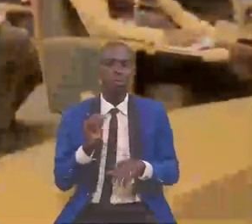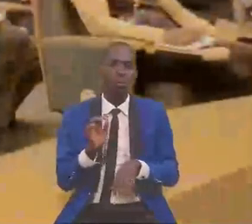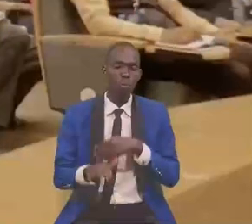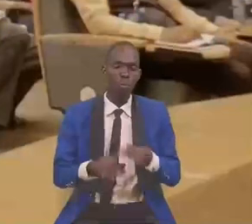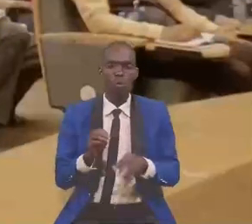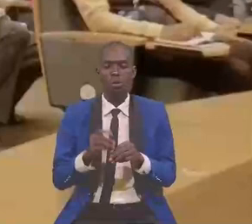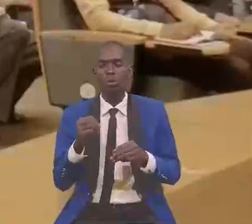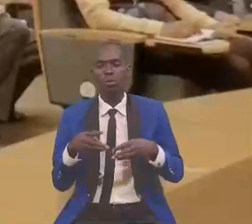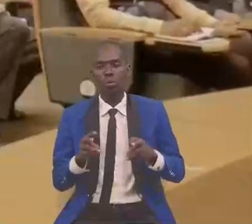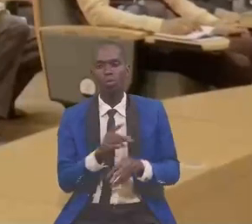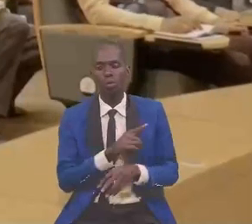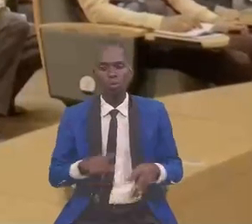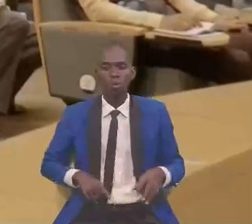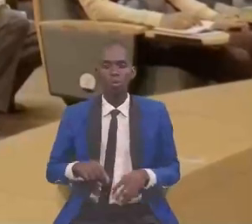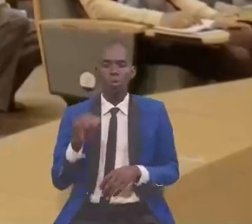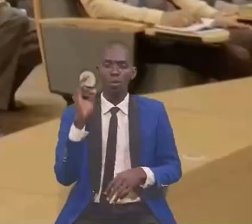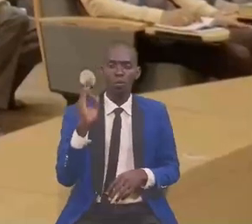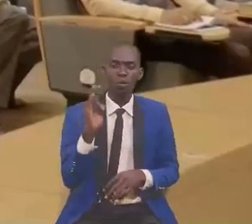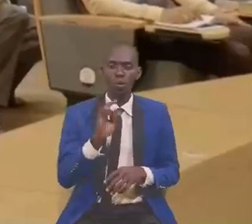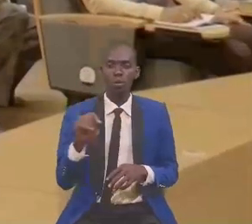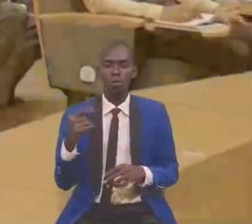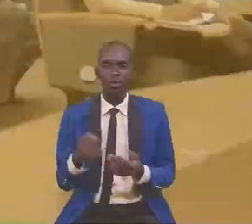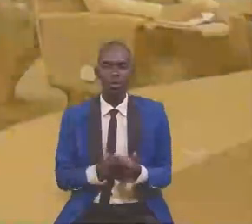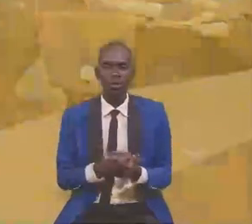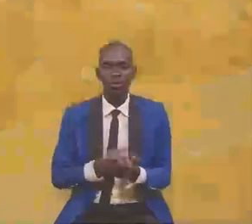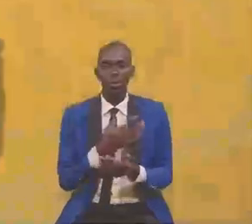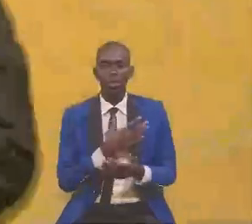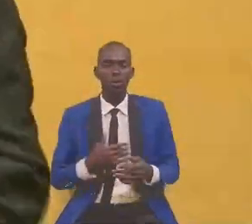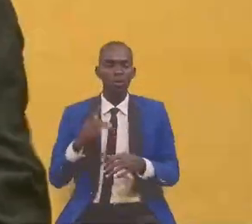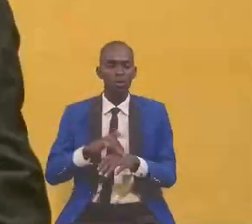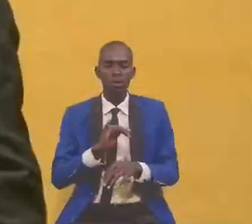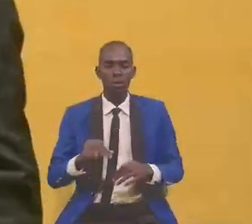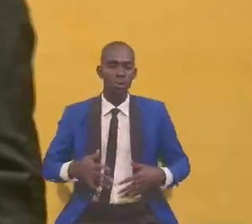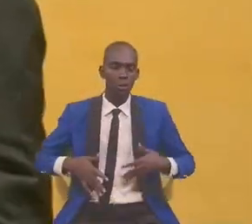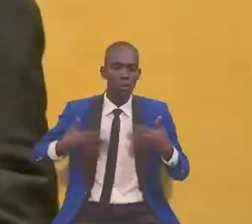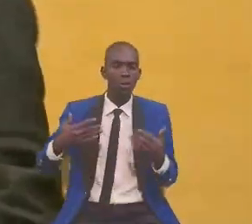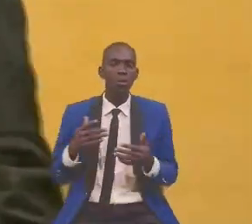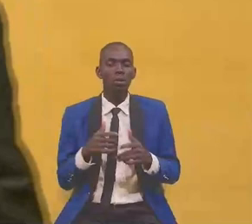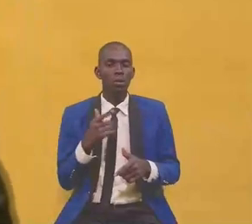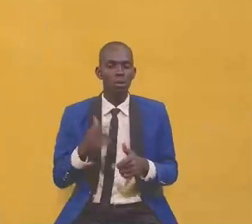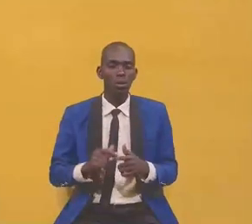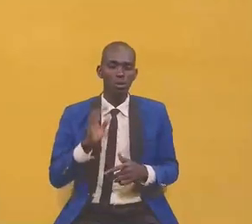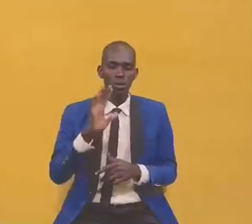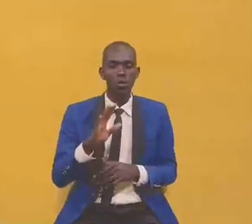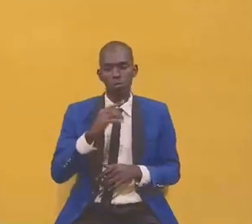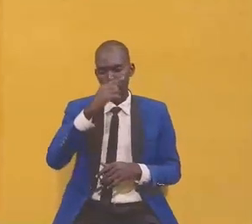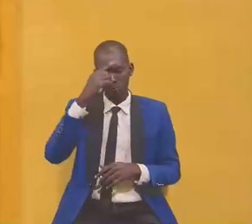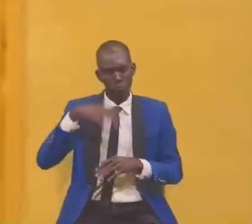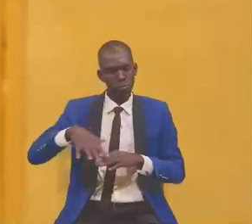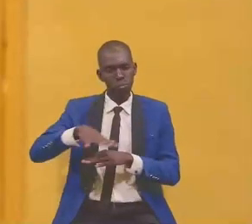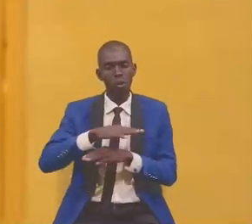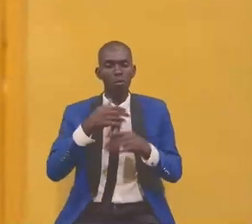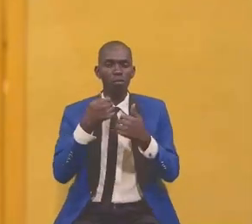nouvelle, et tu touches des vies, partout tu vas, comme l'ombre te suit, les signes et les prodiges vont te